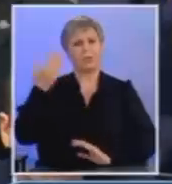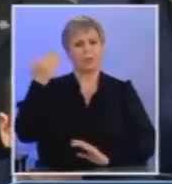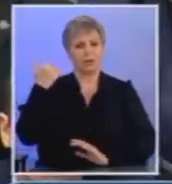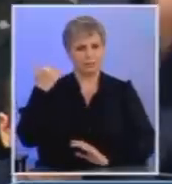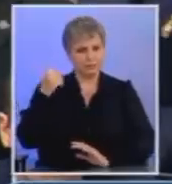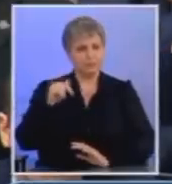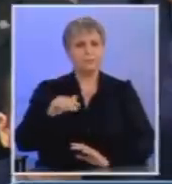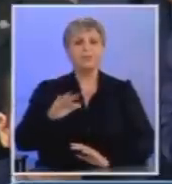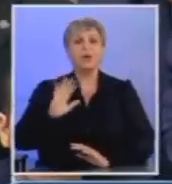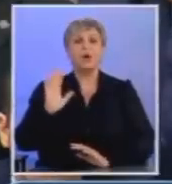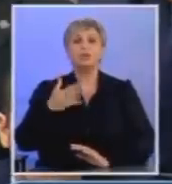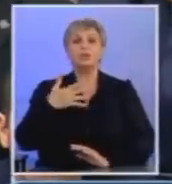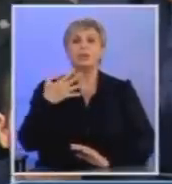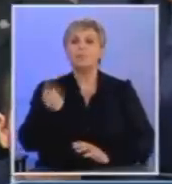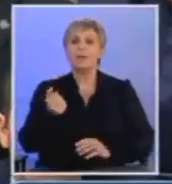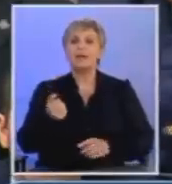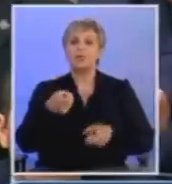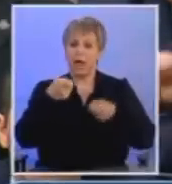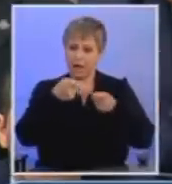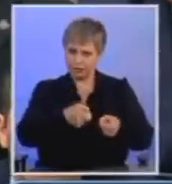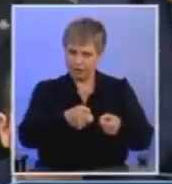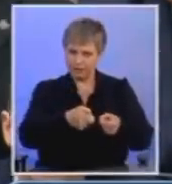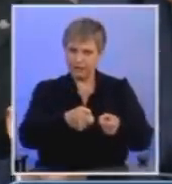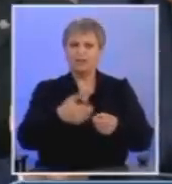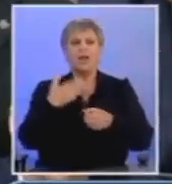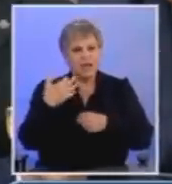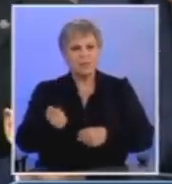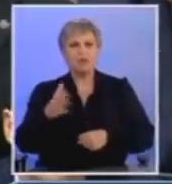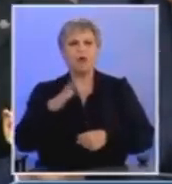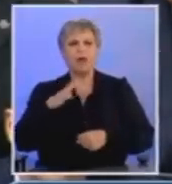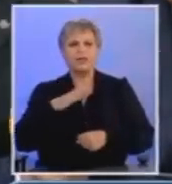να υπάρχουν εκβιαστές πρέπει να υπάρχουν εκβιαζόμενοι.